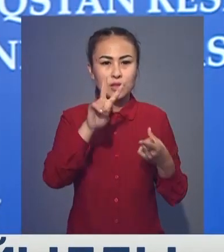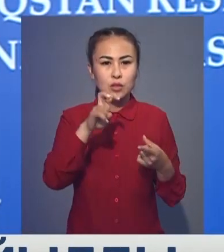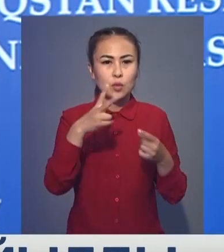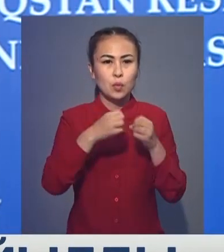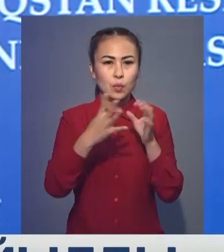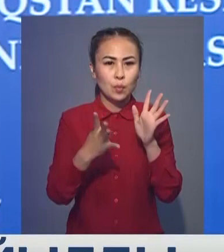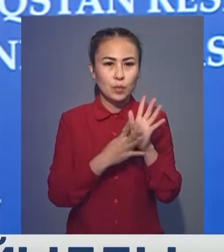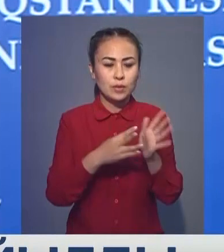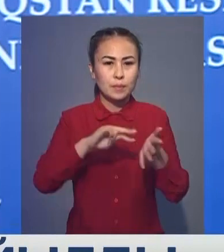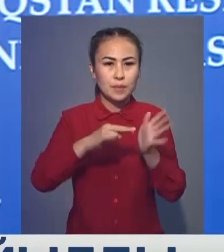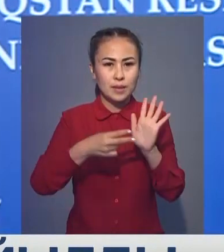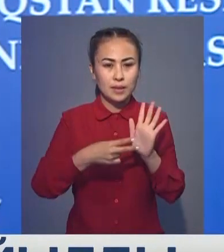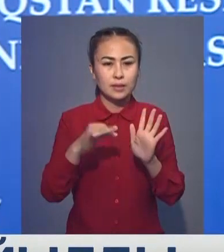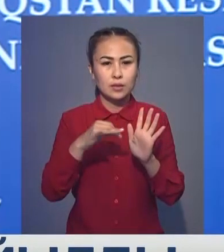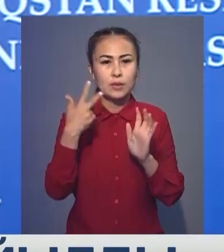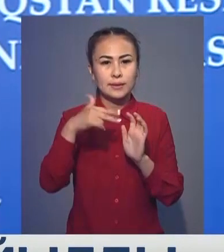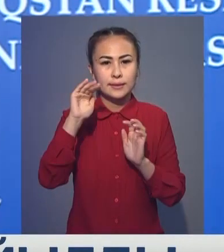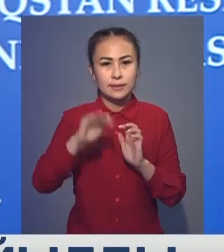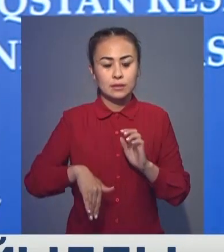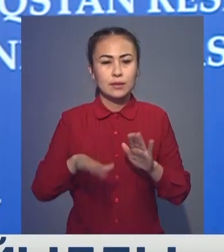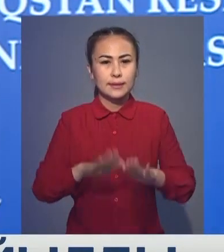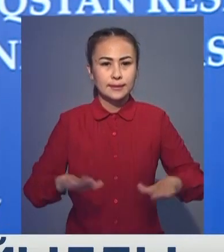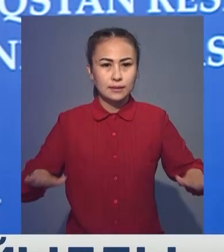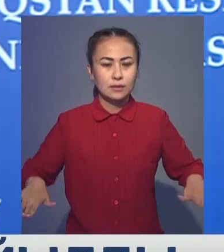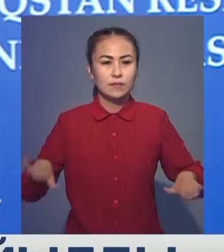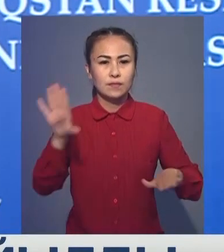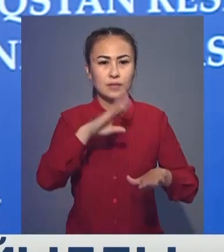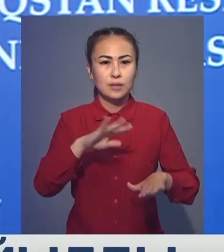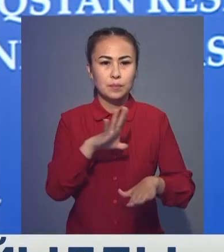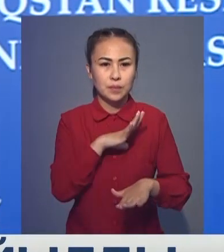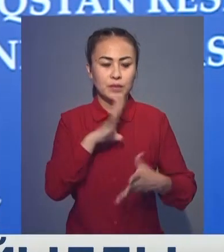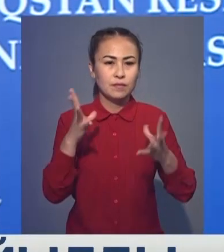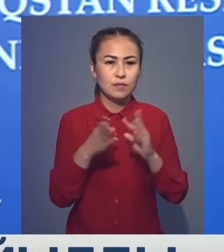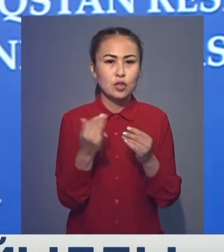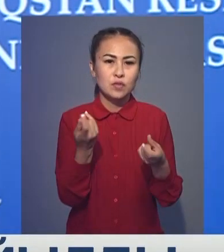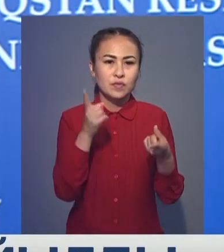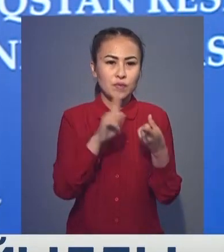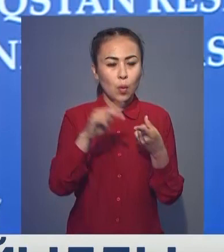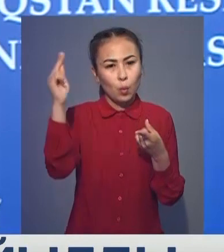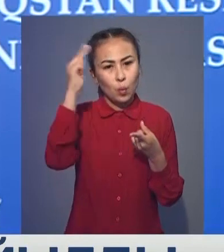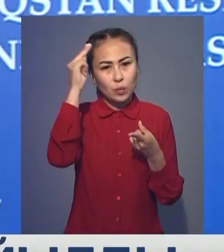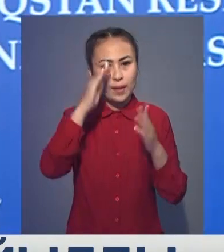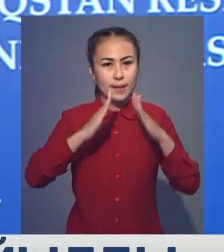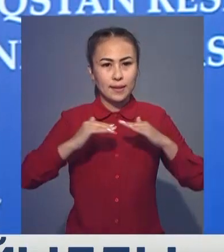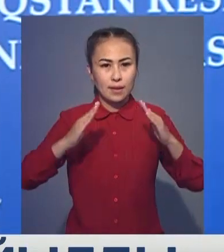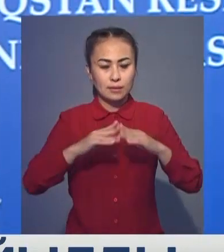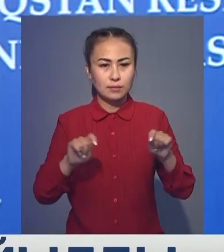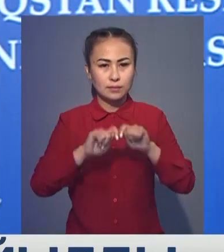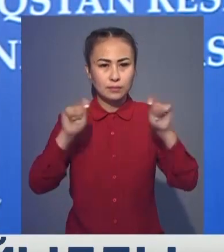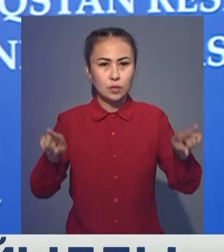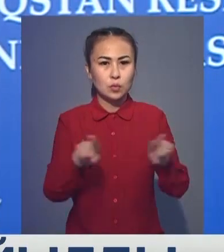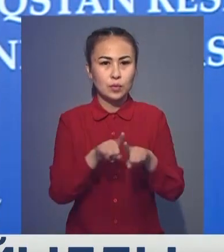219 жоба жүзеге асырылып, 30 мыңға жуық бүлдіршін балабақшаға барды. Енді бұл жүйе оқушылар лагерін ашу барысында